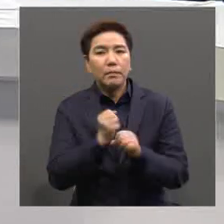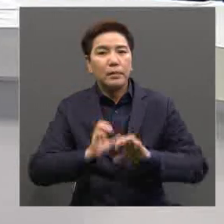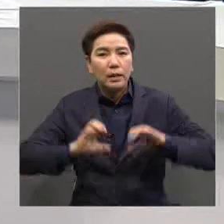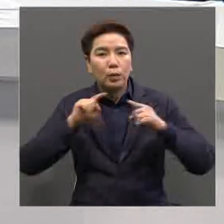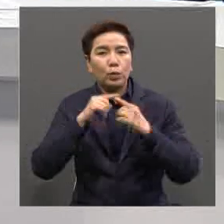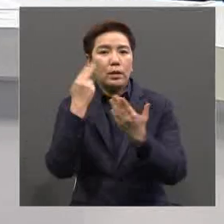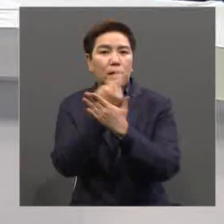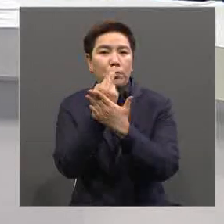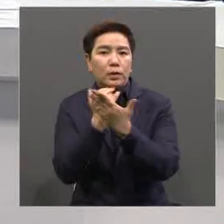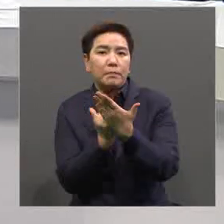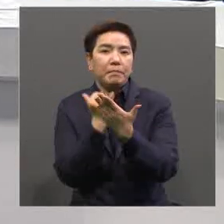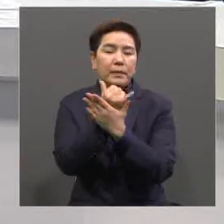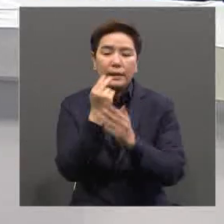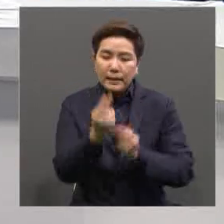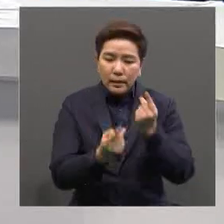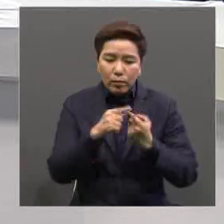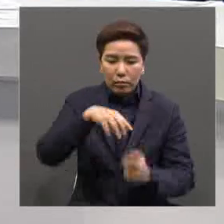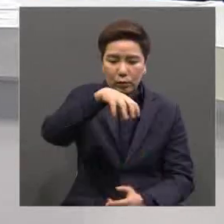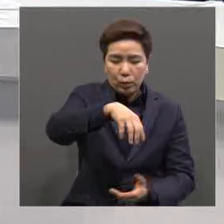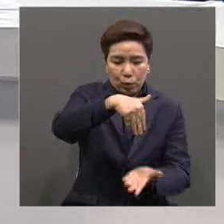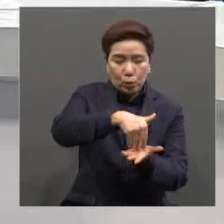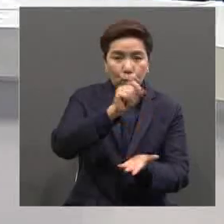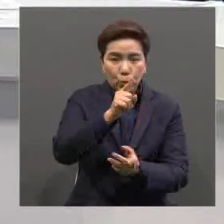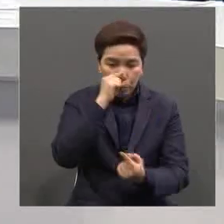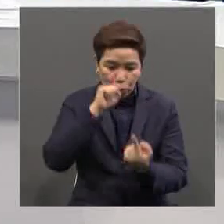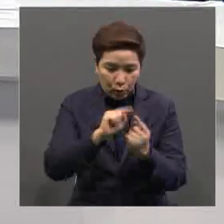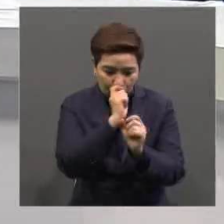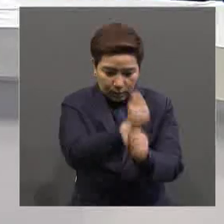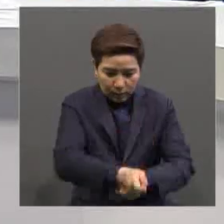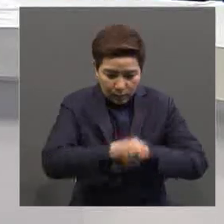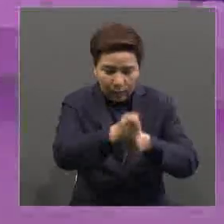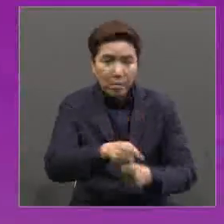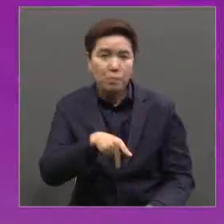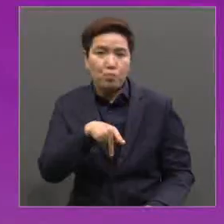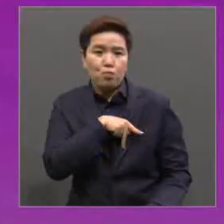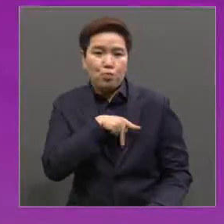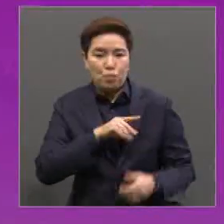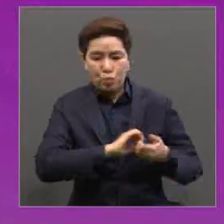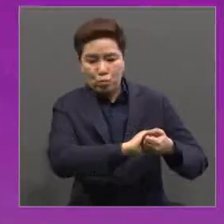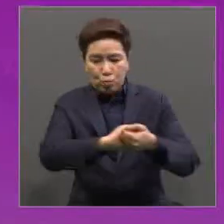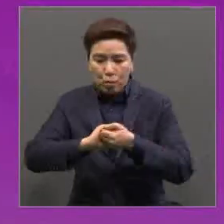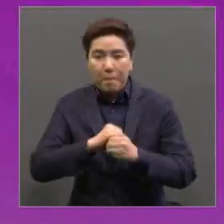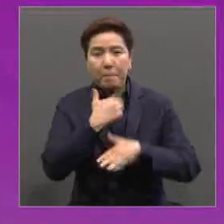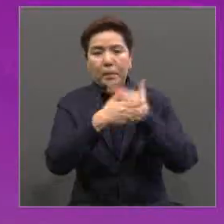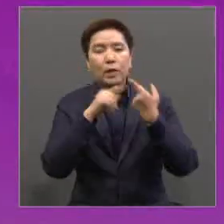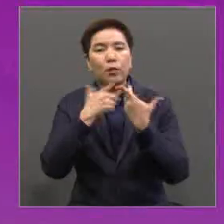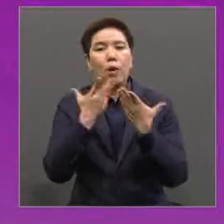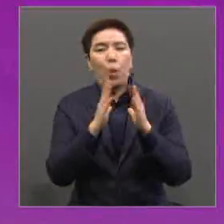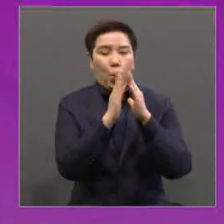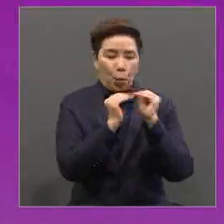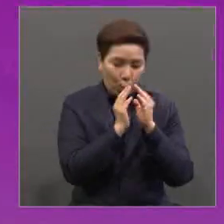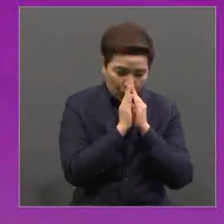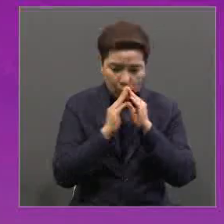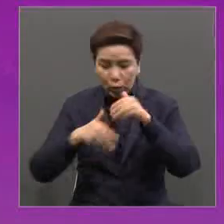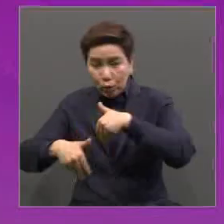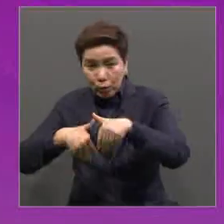ที่จังหวัดราชบุรีครับเยี่ยมชมศูนย์การเรียนรู้เกษตรวิถีพุทธวิถีความร่วมมือในการพัฒนาระหว่างวัด